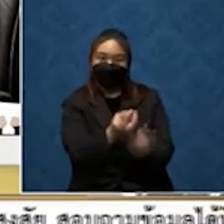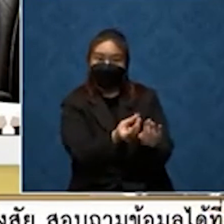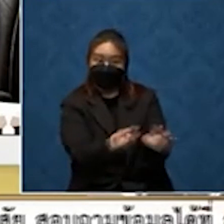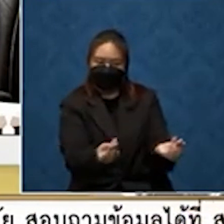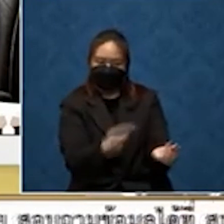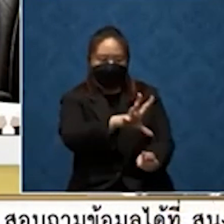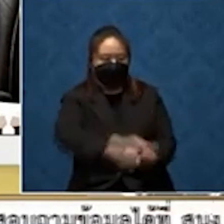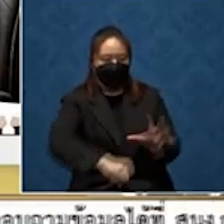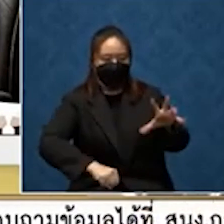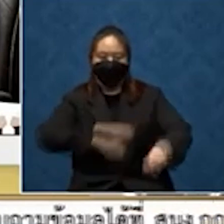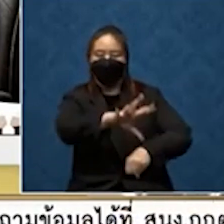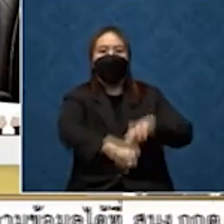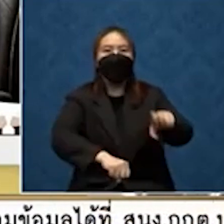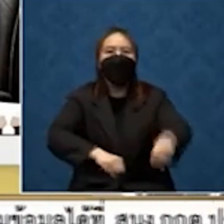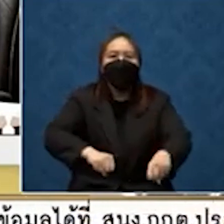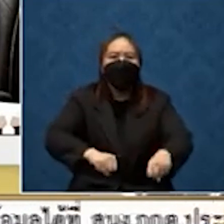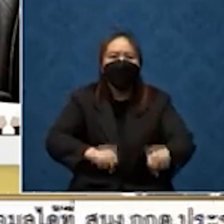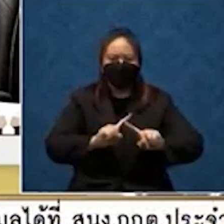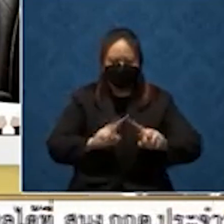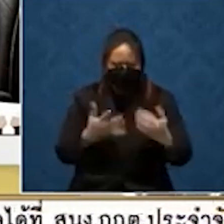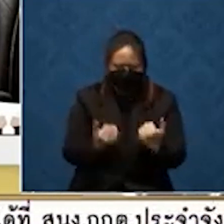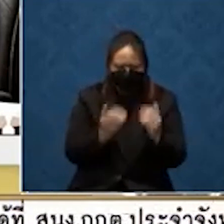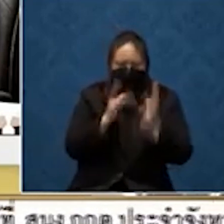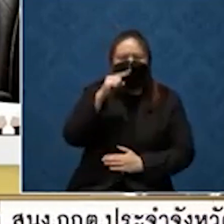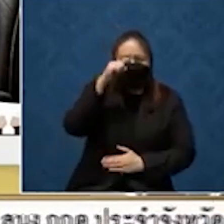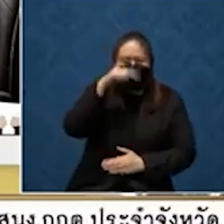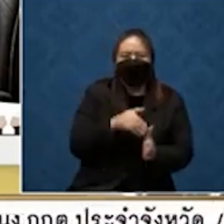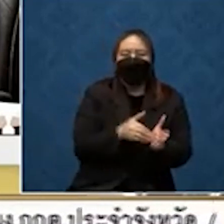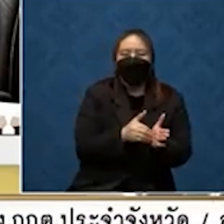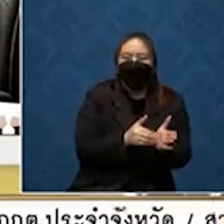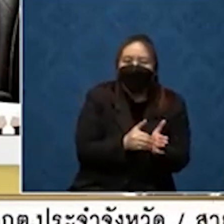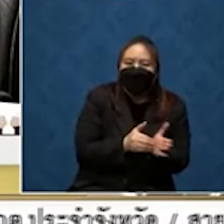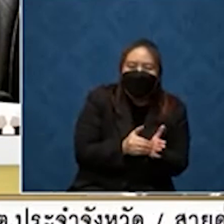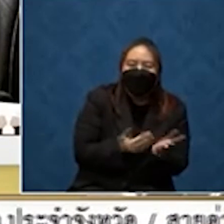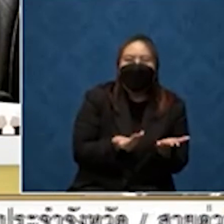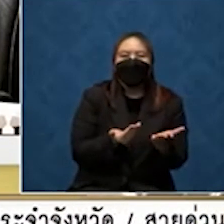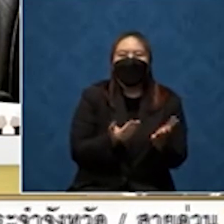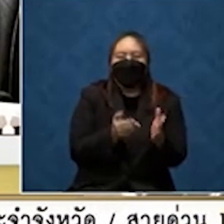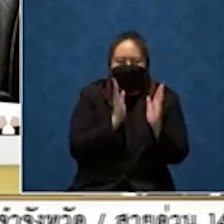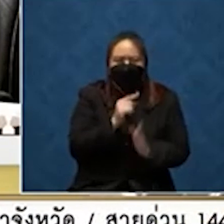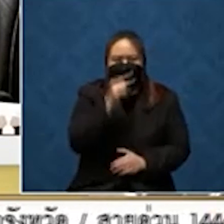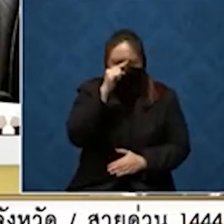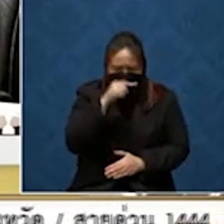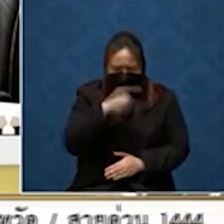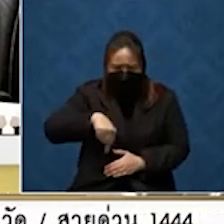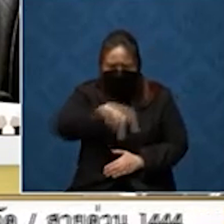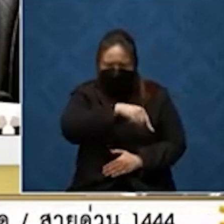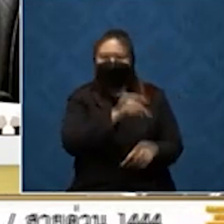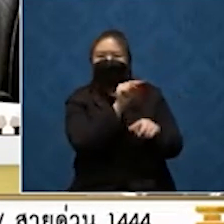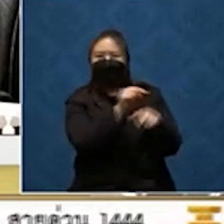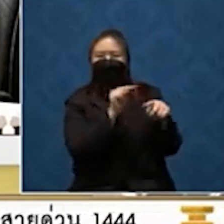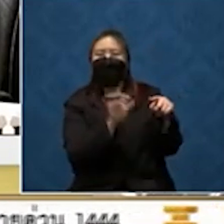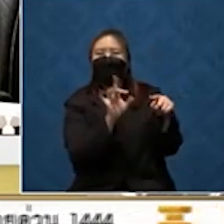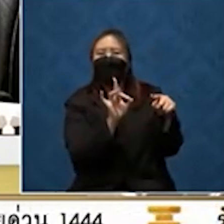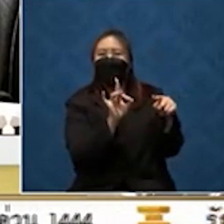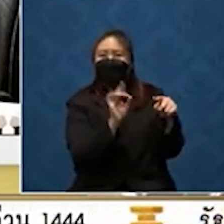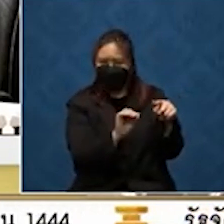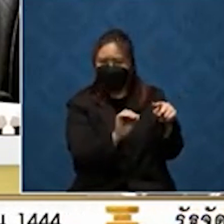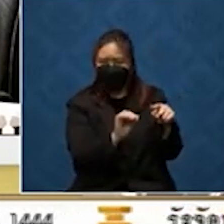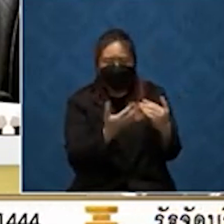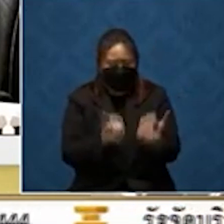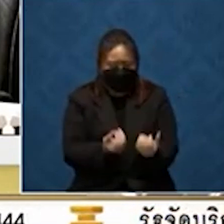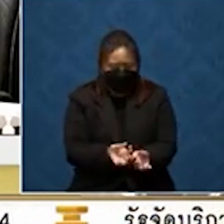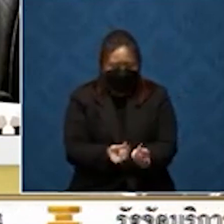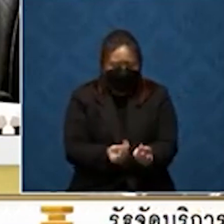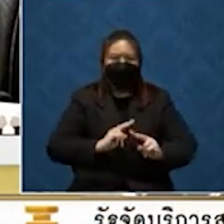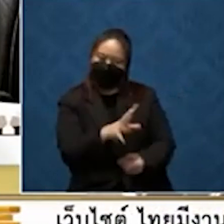ทุนในประเทศเนี่ย40 ล้านบาทขึ้นไปเป็นเวลาไม่น้อยกว่า3 ปีแล้วก็สามารถซื้อที่ดินในประเทศไทยได้1 ไร่ก็บอกว่าสร้างความวิตกกังวลเนี่ยว่